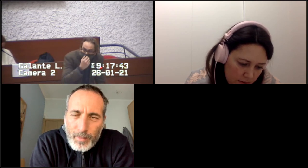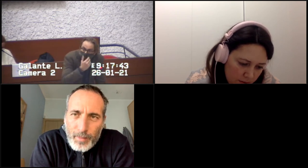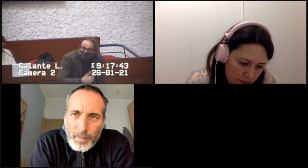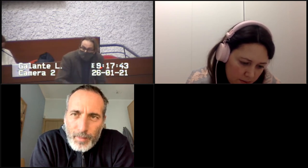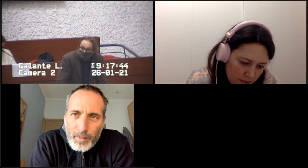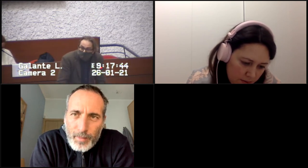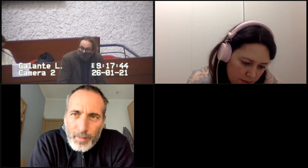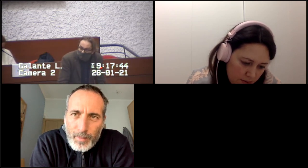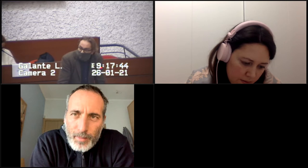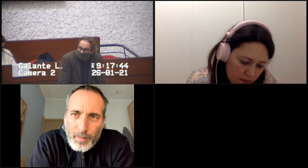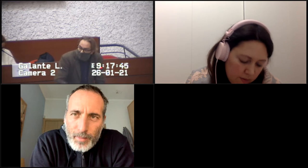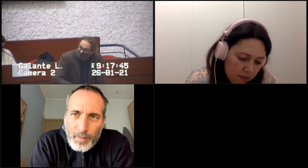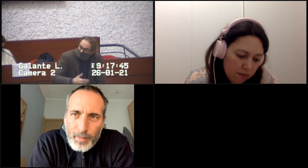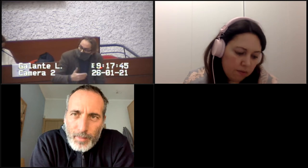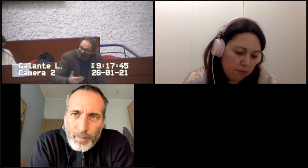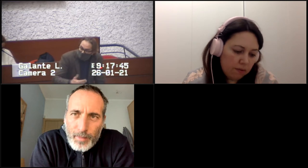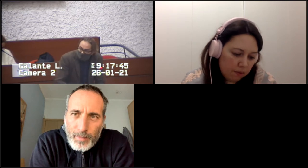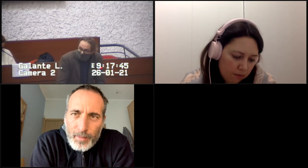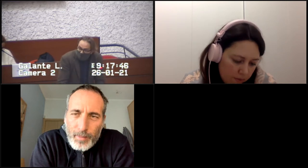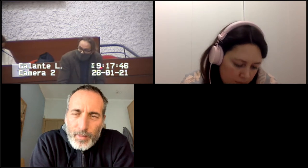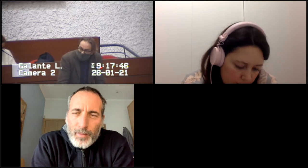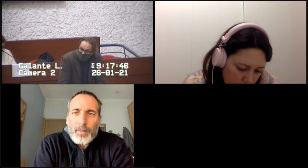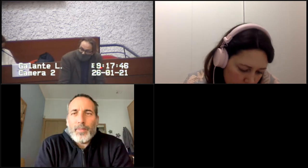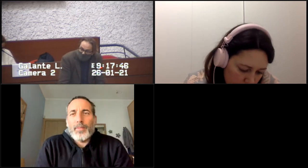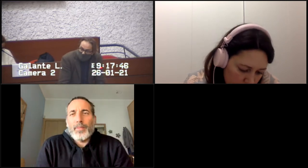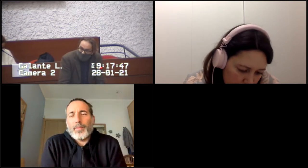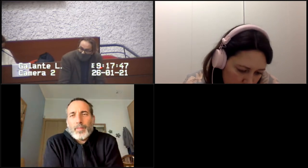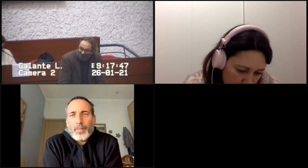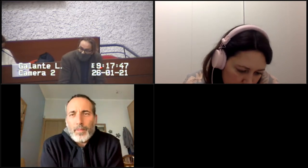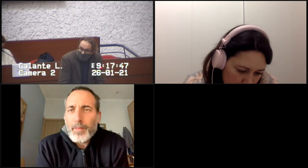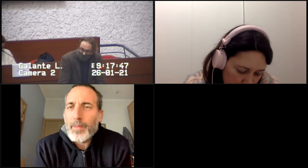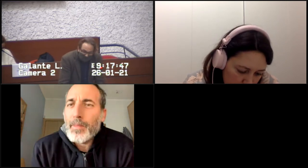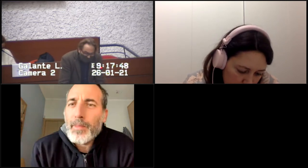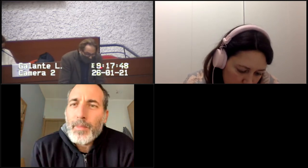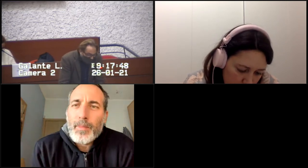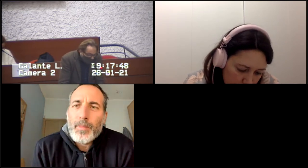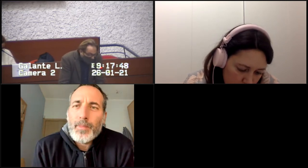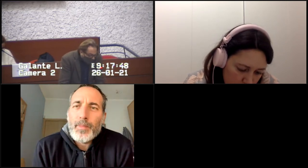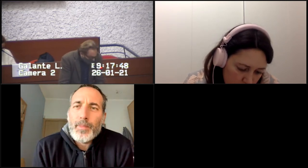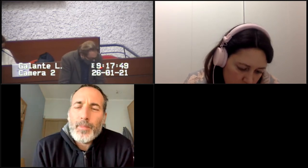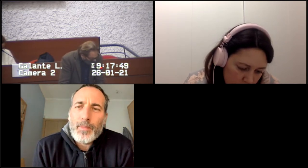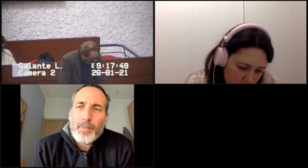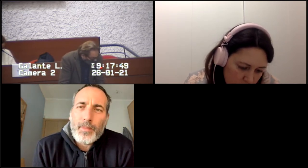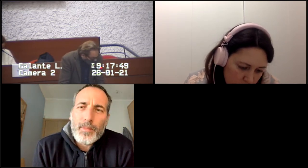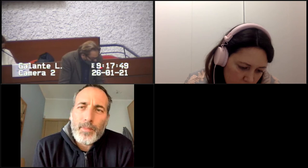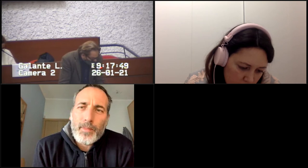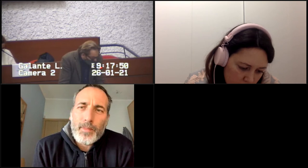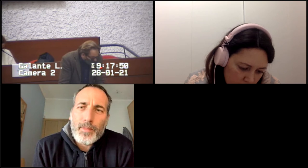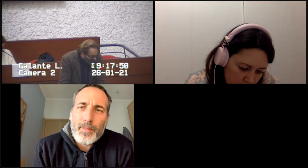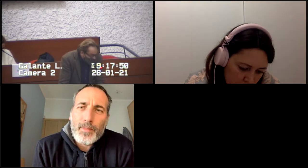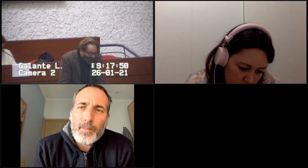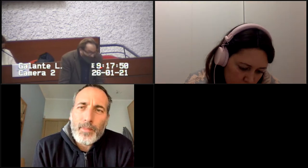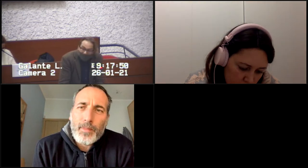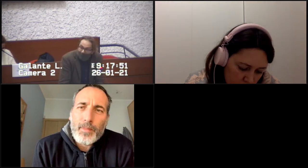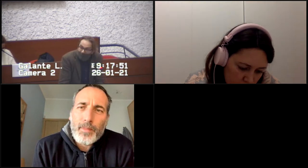abbiamo fatto nessun tipo di passo in avanti rispetto al PGT che verrà poi variato.